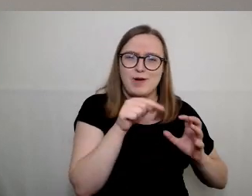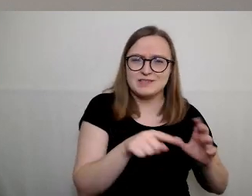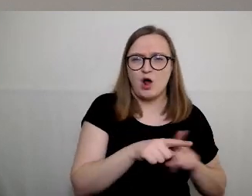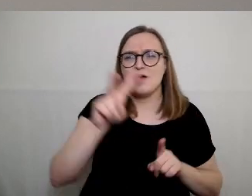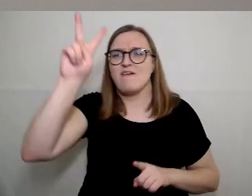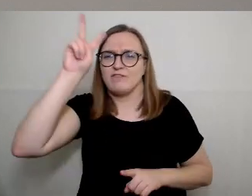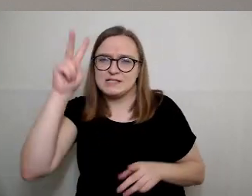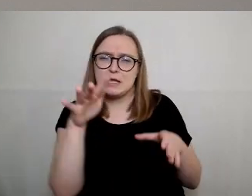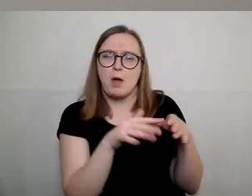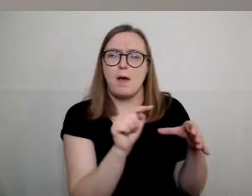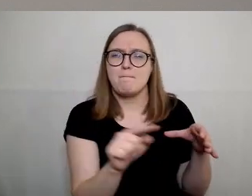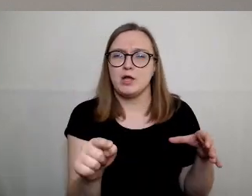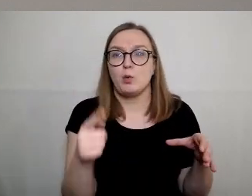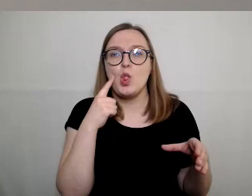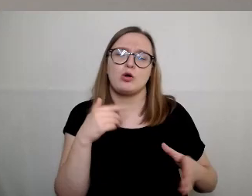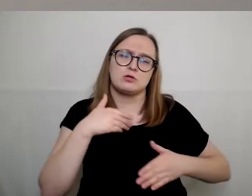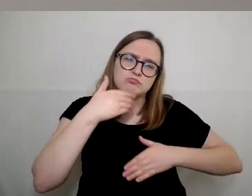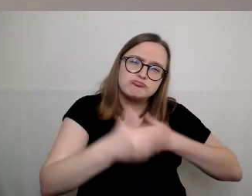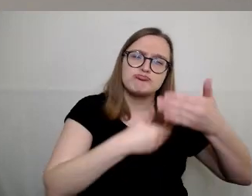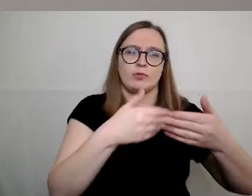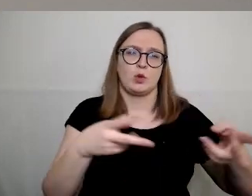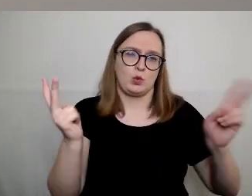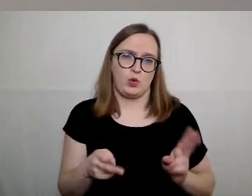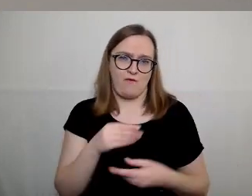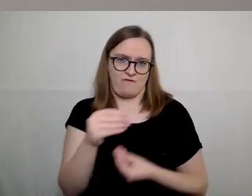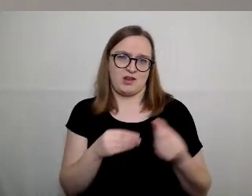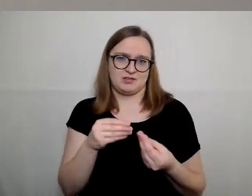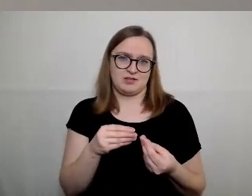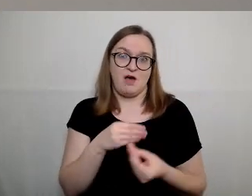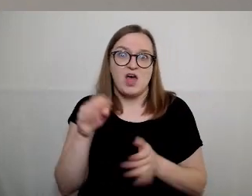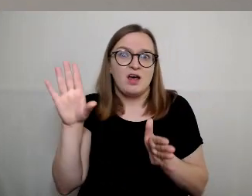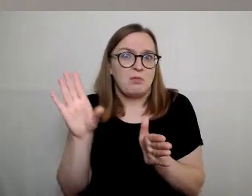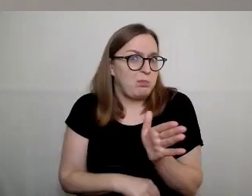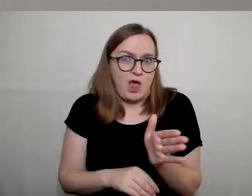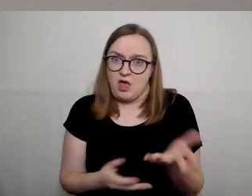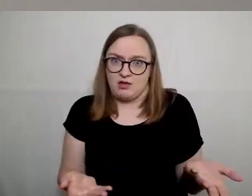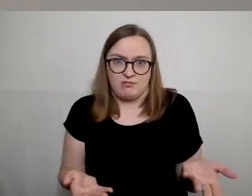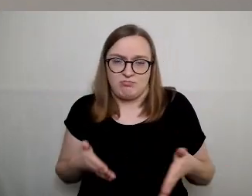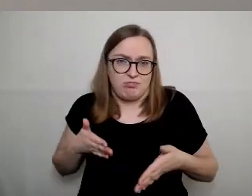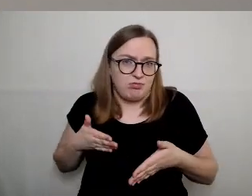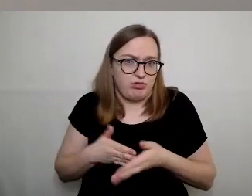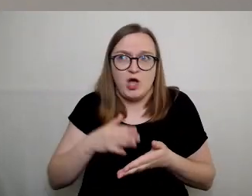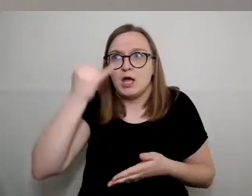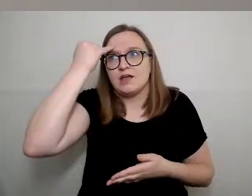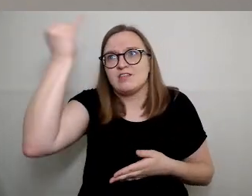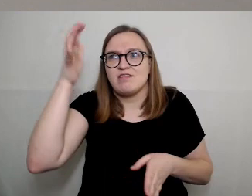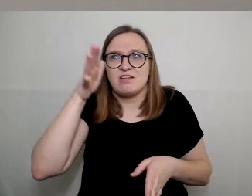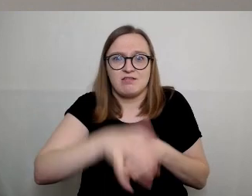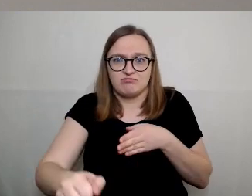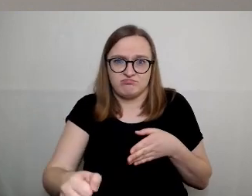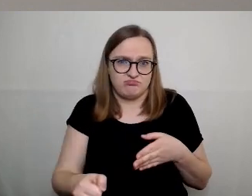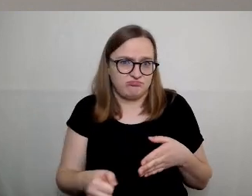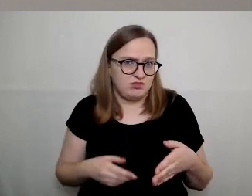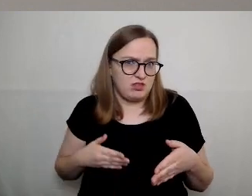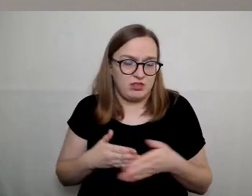judėtų į priekį. Nes be verslumo mes praktiškai negalėtume realizuoti bet kurios idėjos. Pačių verslininkų, tai